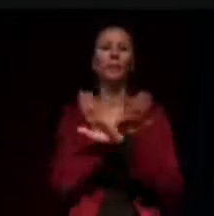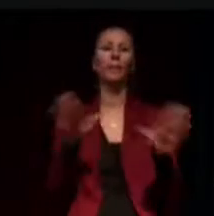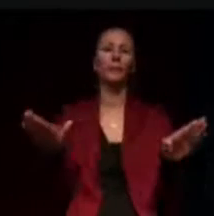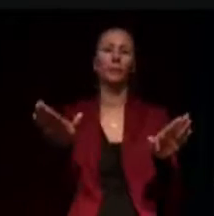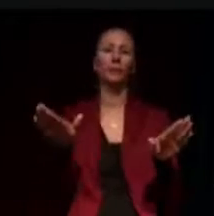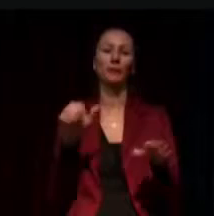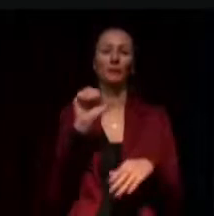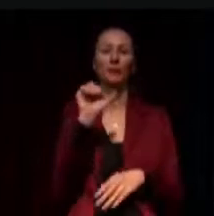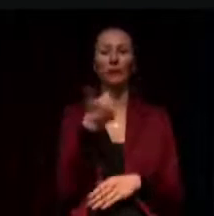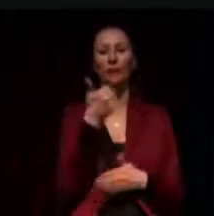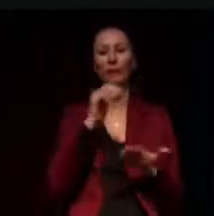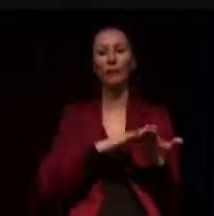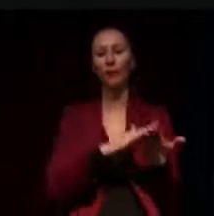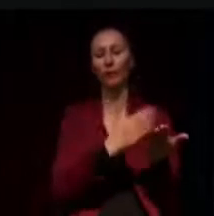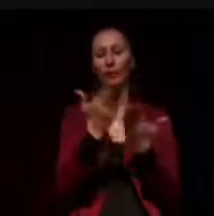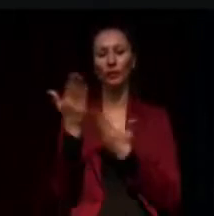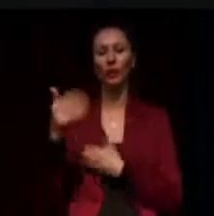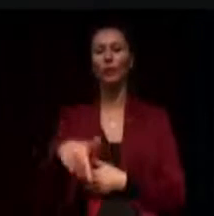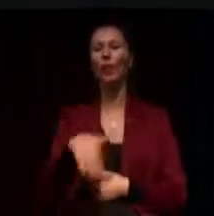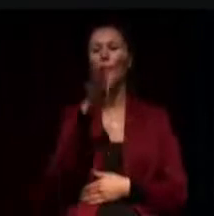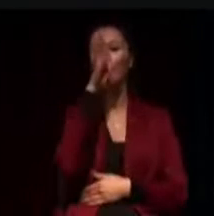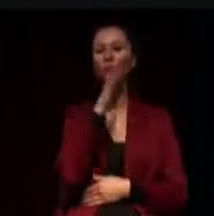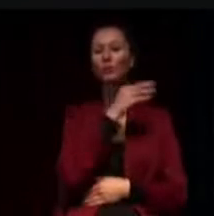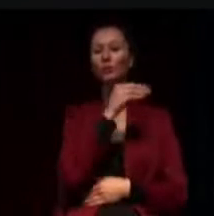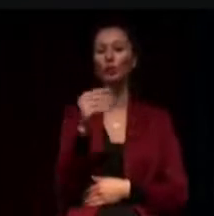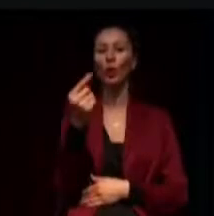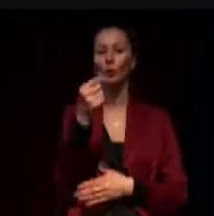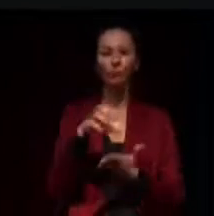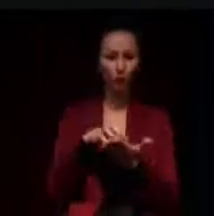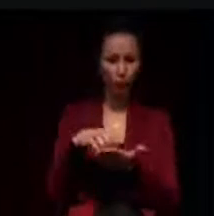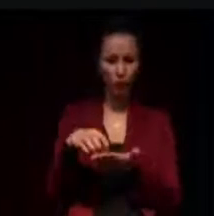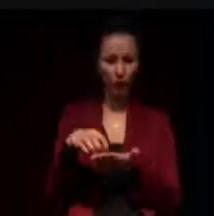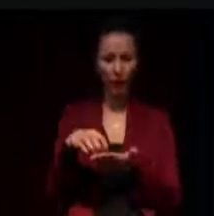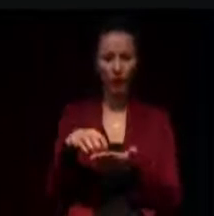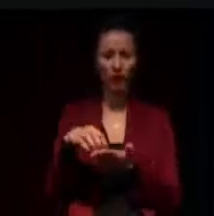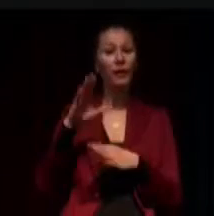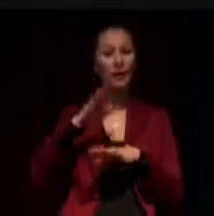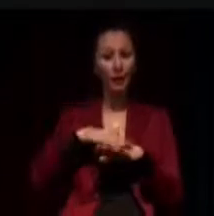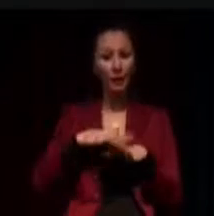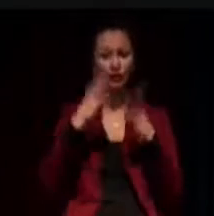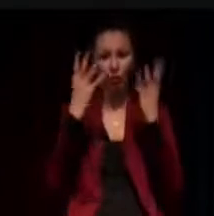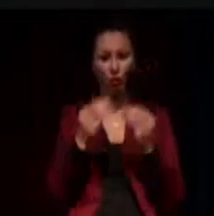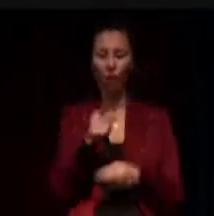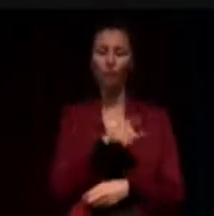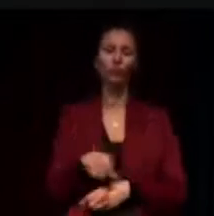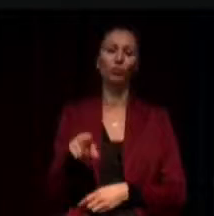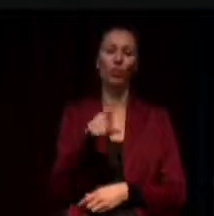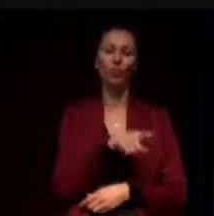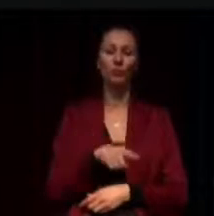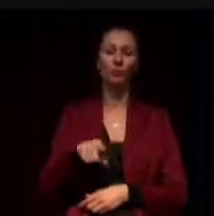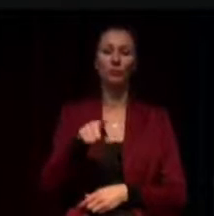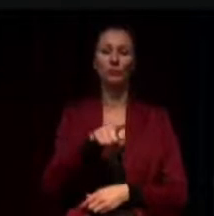arkadaşlar. Bu 500 milyon bütçeyle yapılacak olan bunlar.